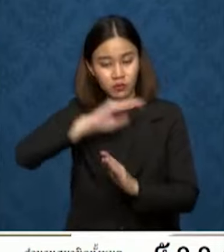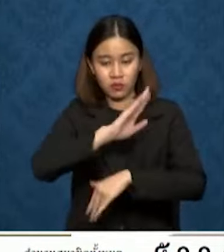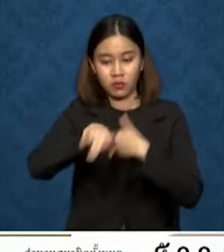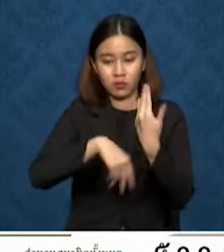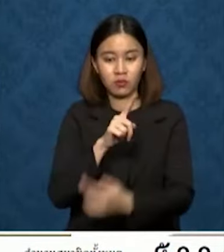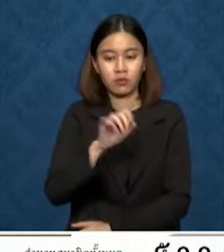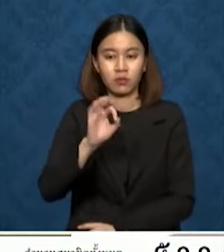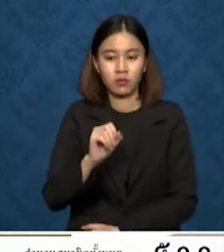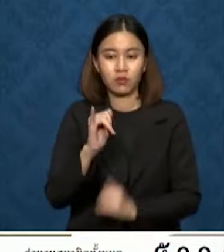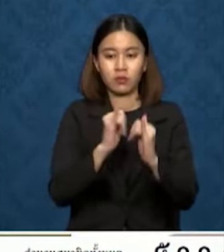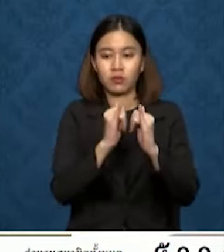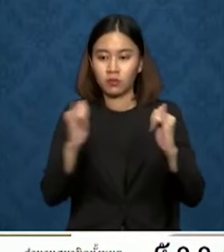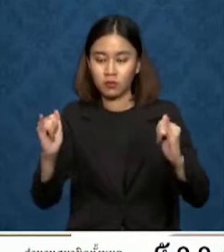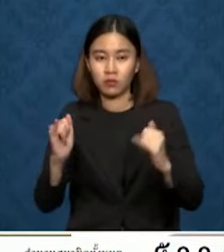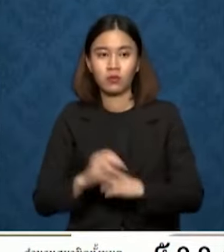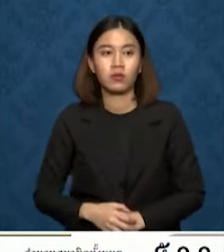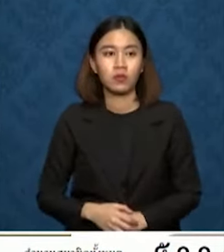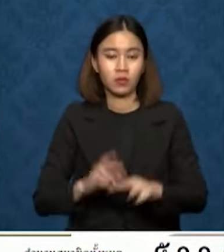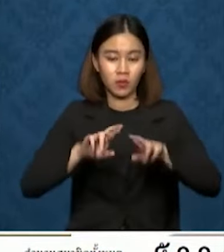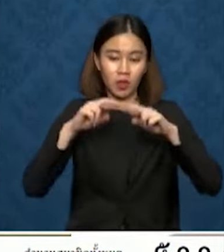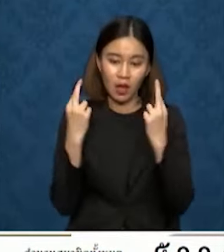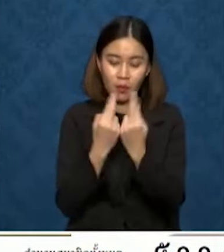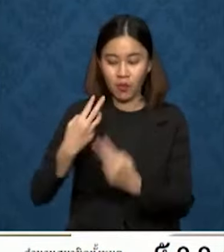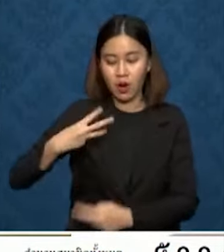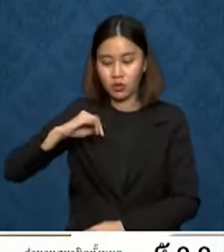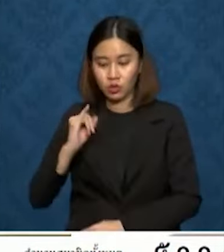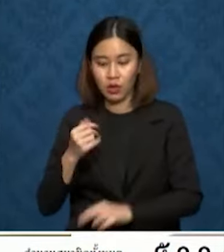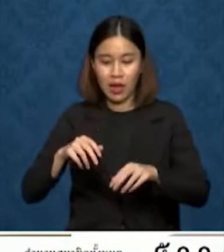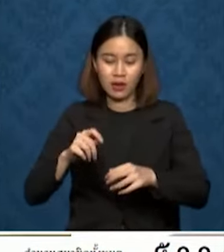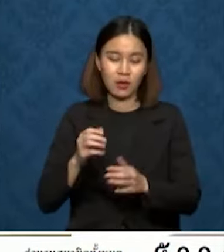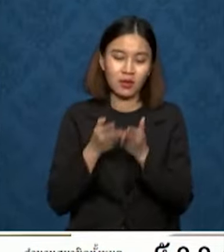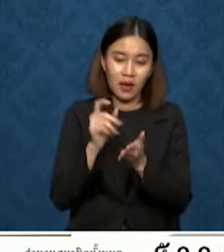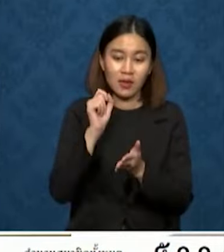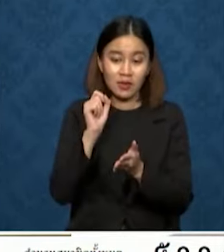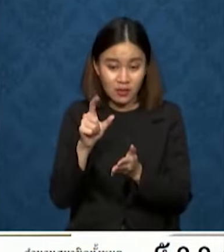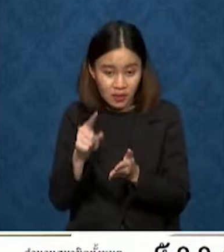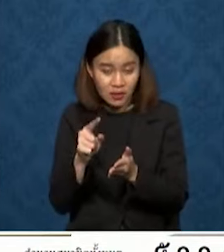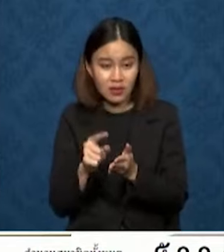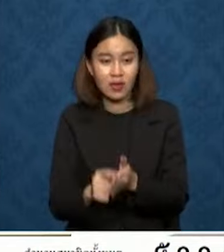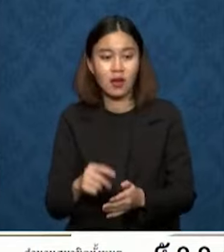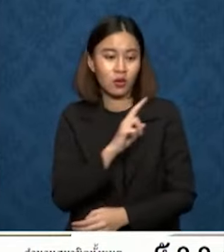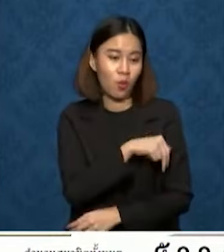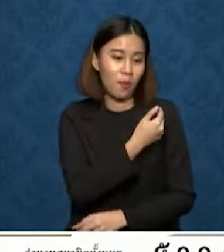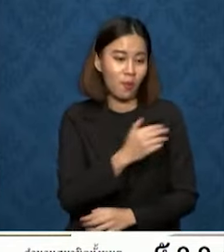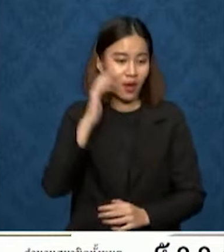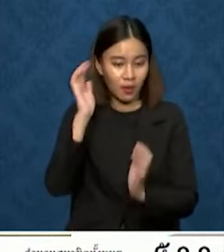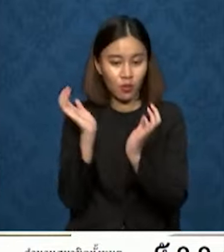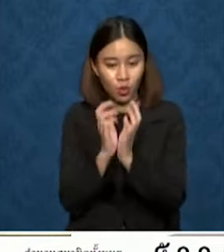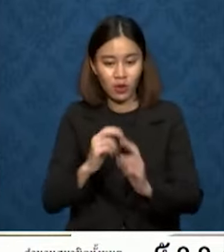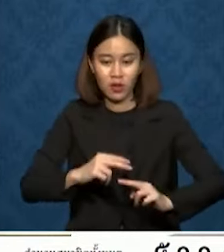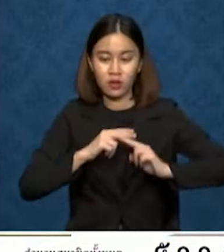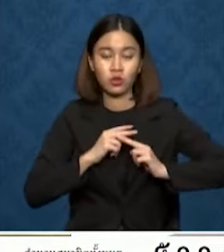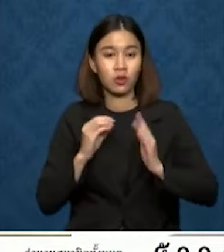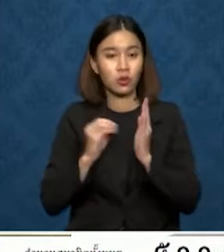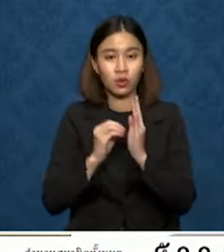2 เตียง เช่น พรมกุดกล้าว รัมมาที่ปดี จุลา ลงกร สิริลลา ทหารผ่านศึกประสาภยายาบลตำรวจ และรบาลเอกชนใกงเท